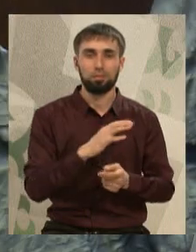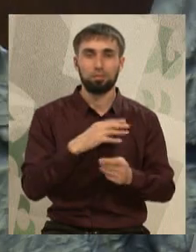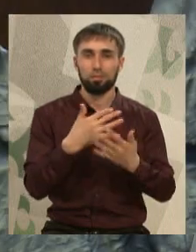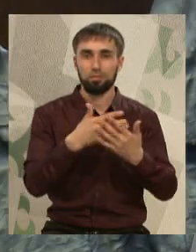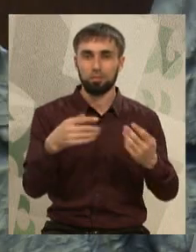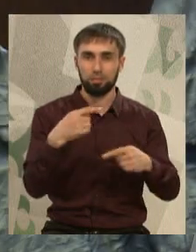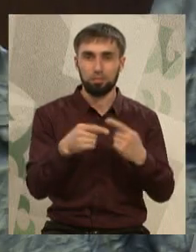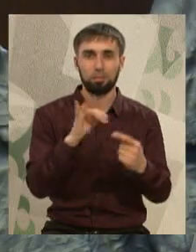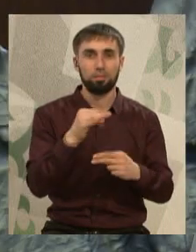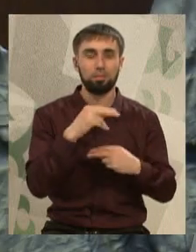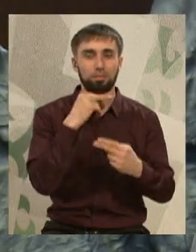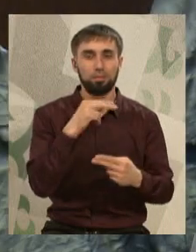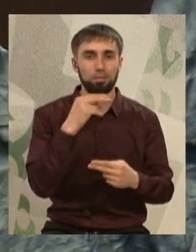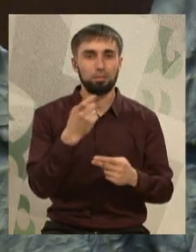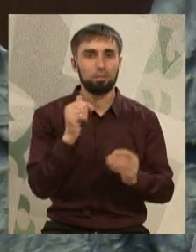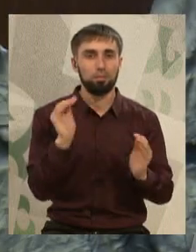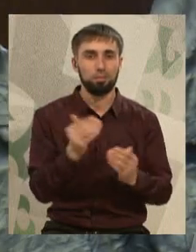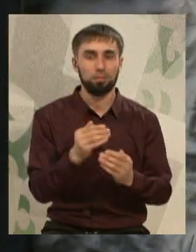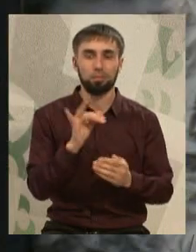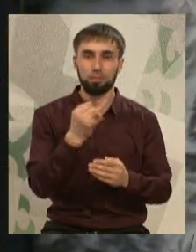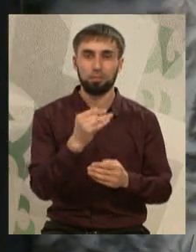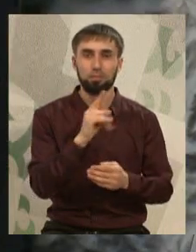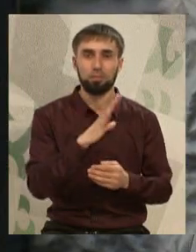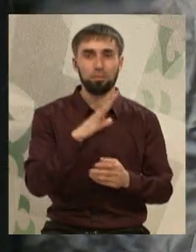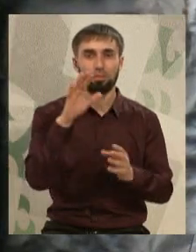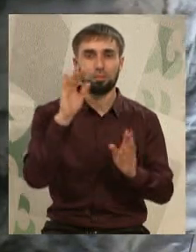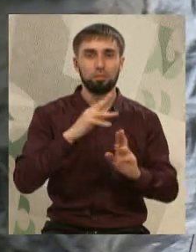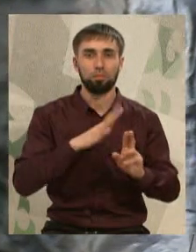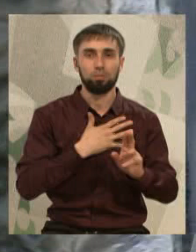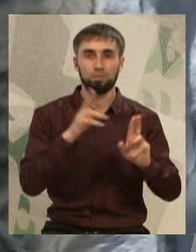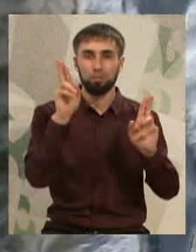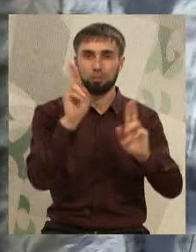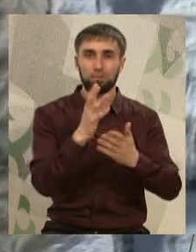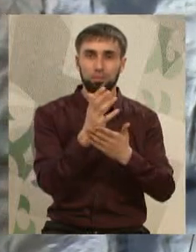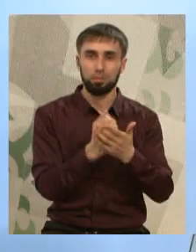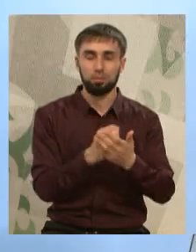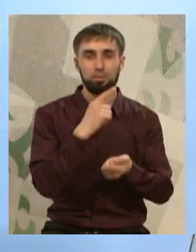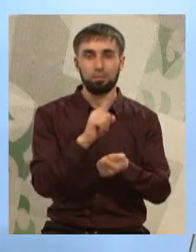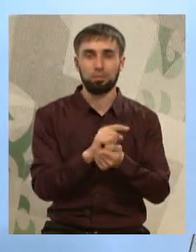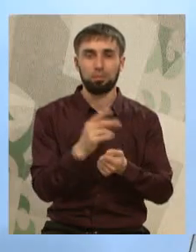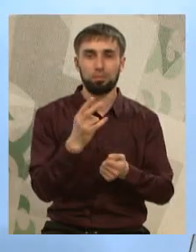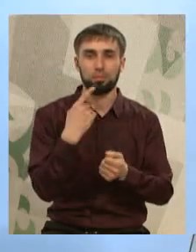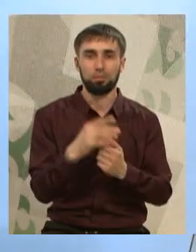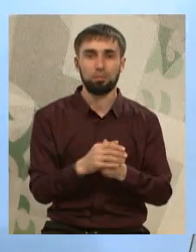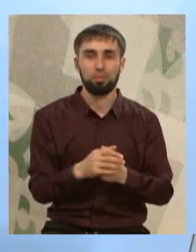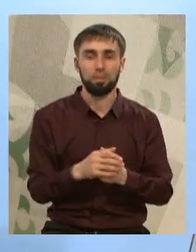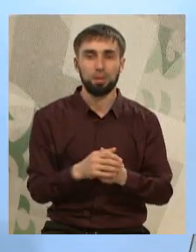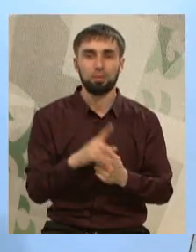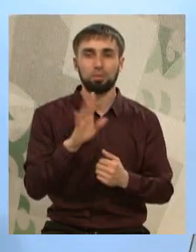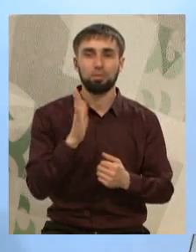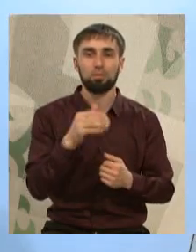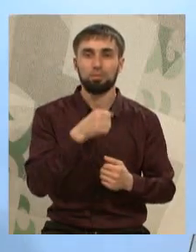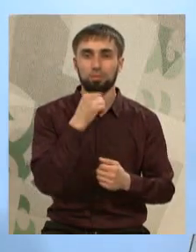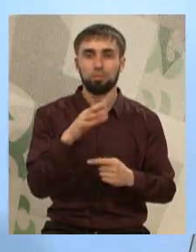все меньше внимания, укрепить и сохранить знания о датах среди молодежи – настоящее дело принципа, чтобы